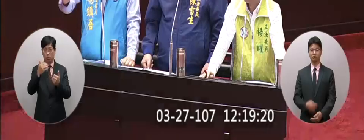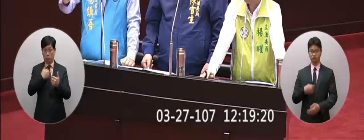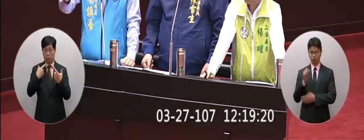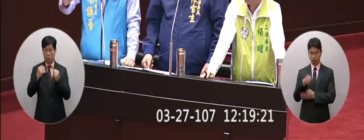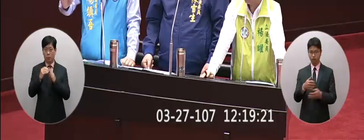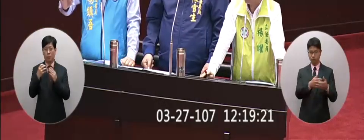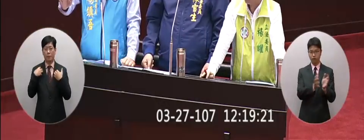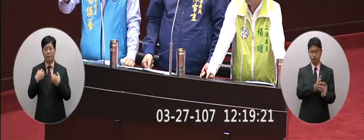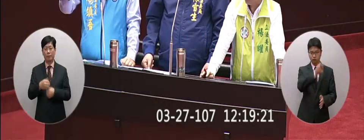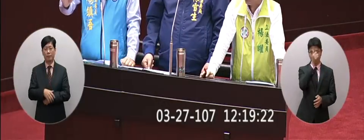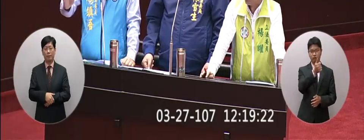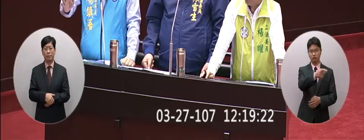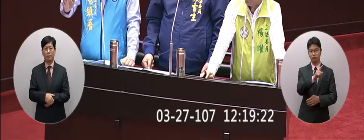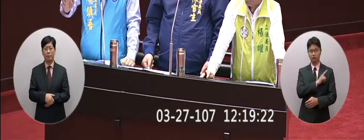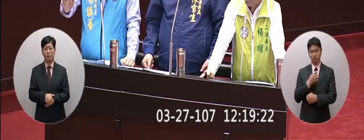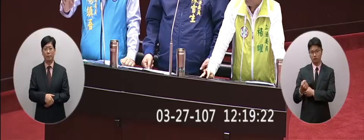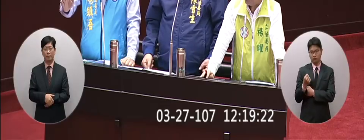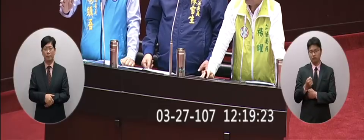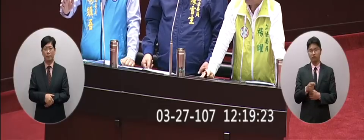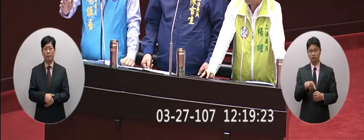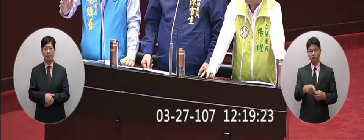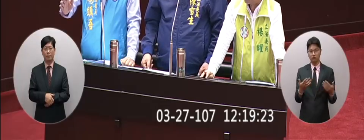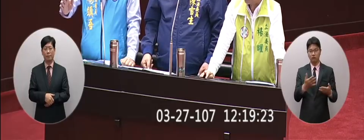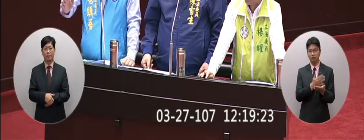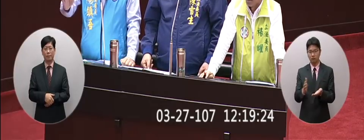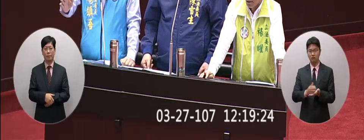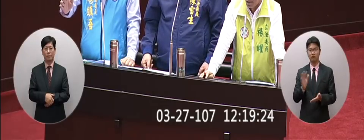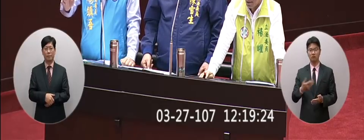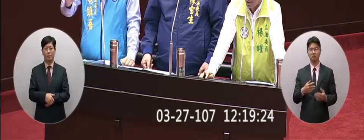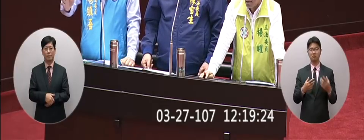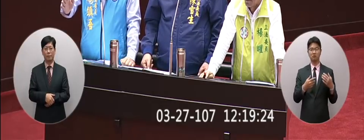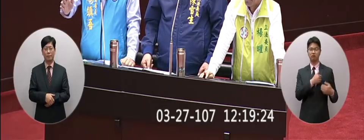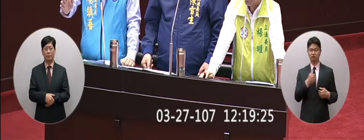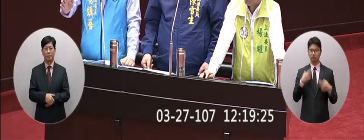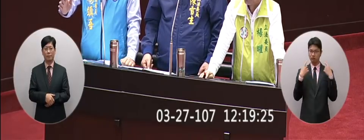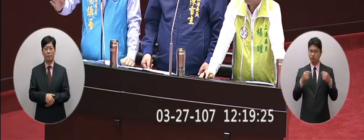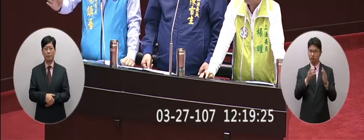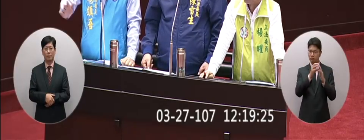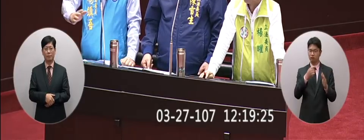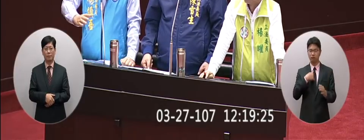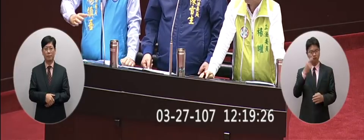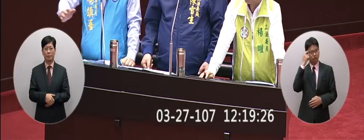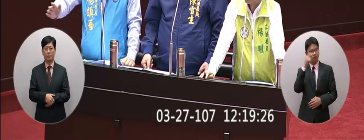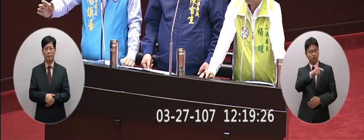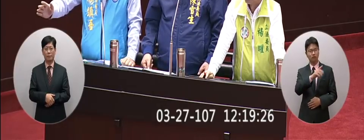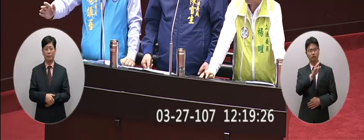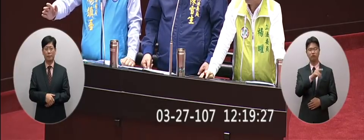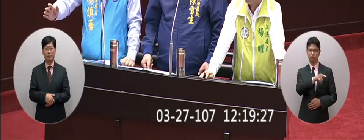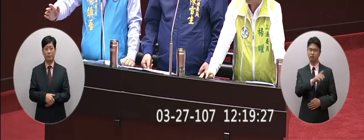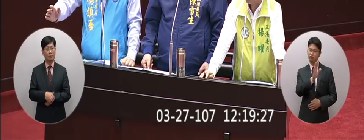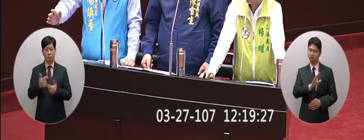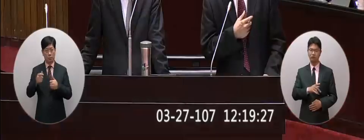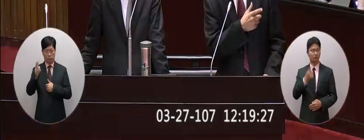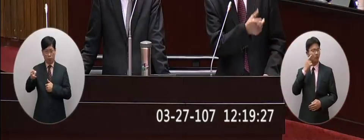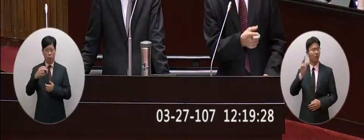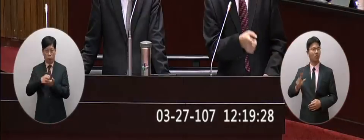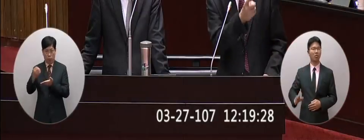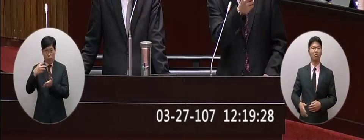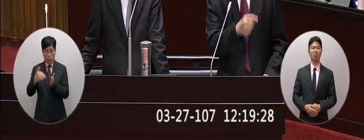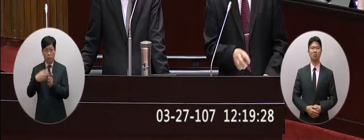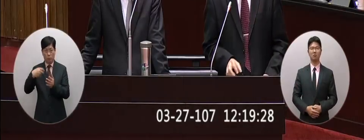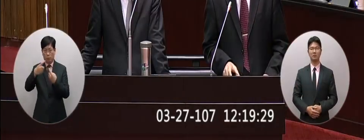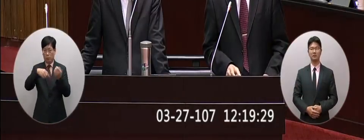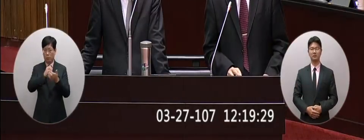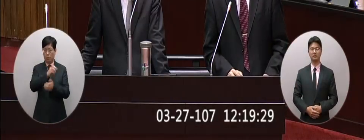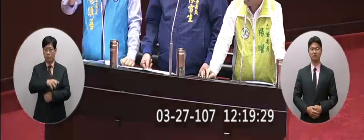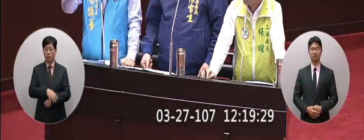很积极的在处理这件事，但能源局的态度哈，坦白讲，基本上我的感受是对这件事情不在乎。 我要他跟我报告完，我来